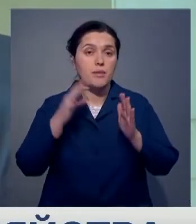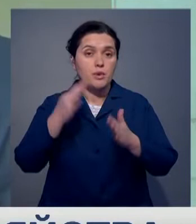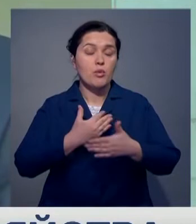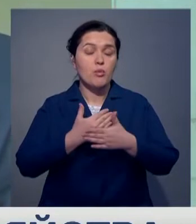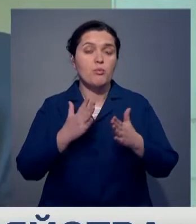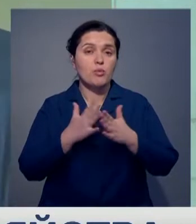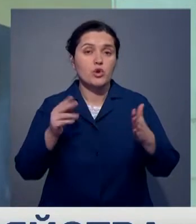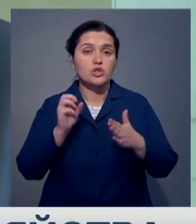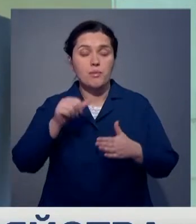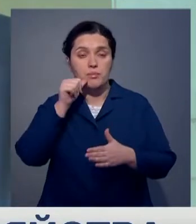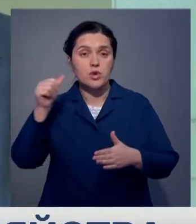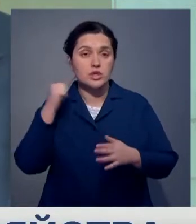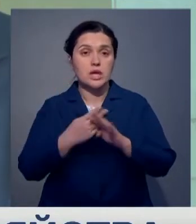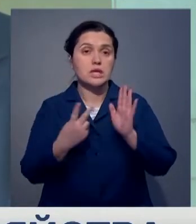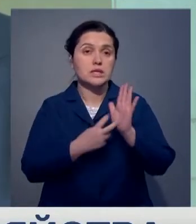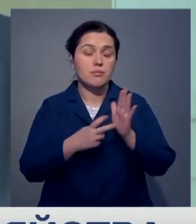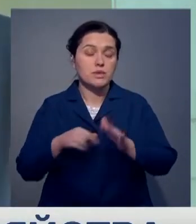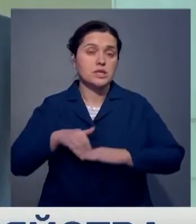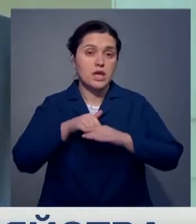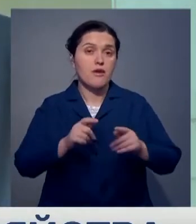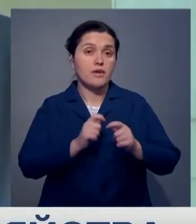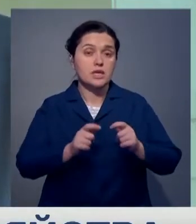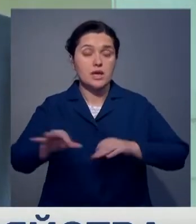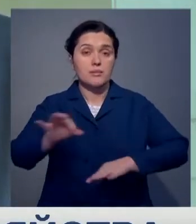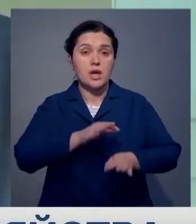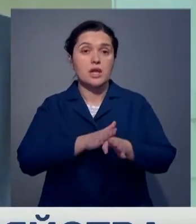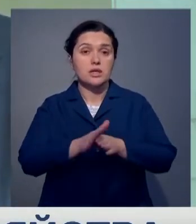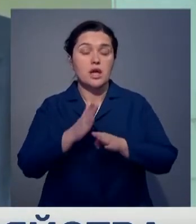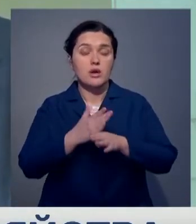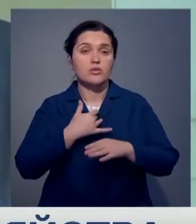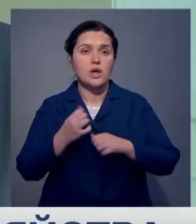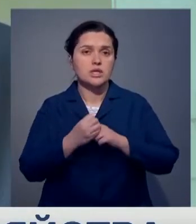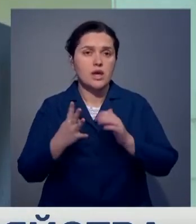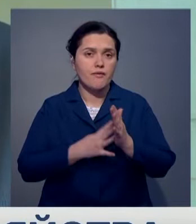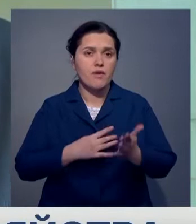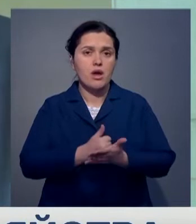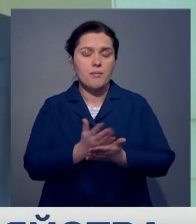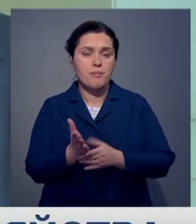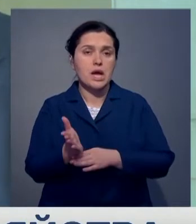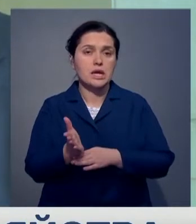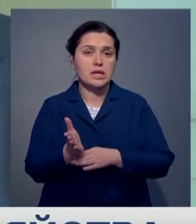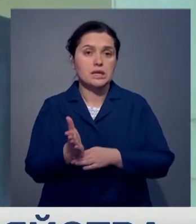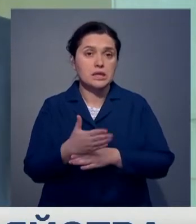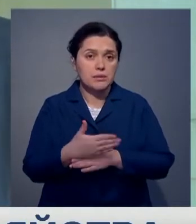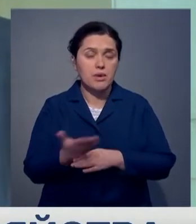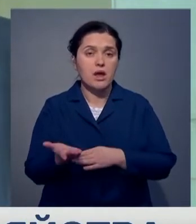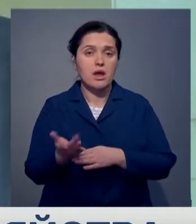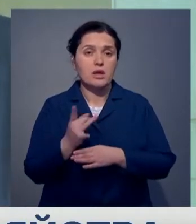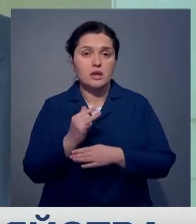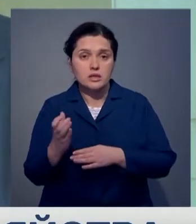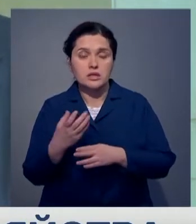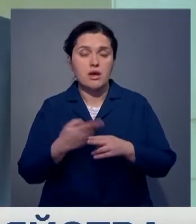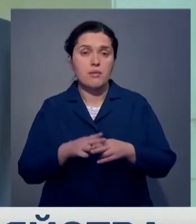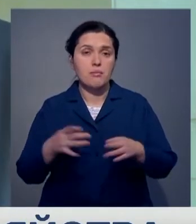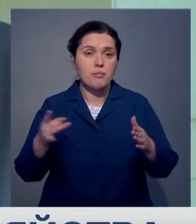реализовал 18 инвестпроектов. Наша область экспортирует уже 19 видов продукции – рыбу, рис, бахчевые и масличные культуры,